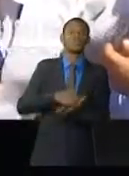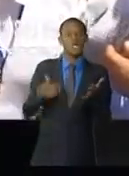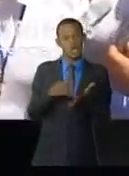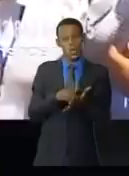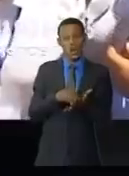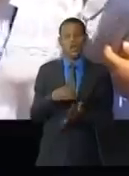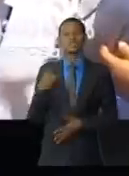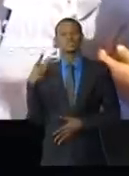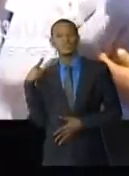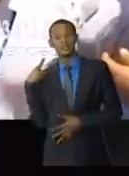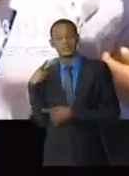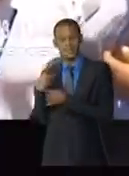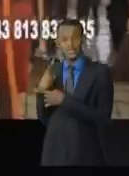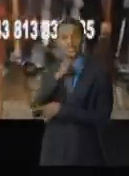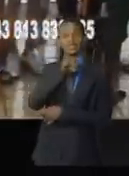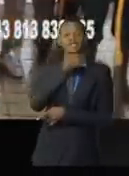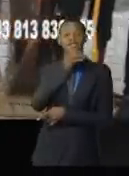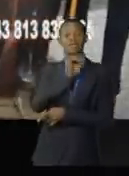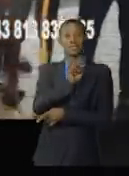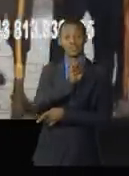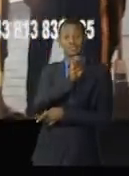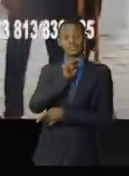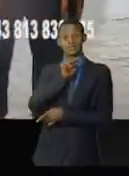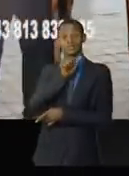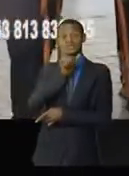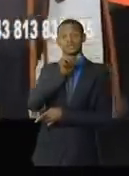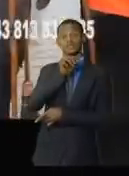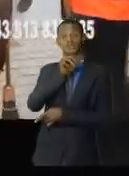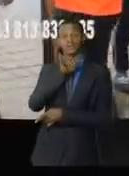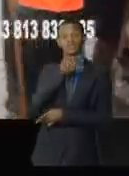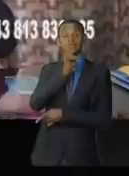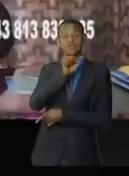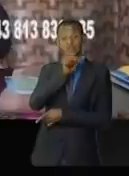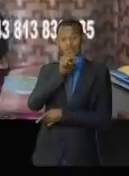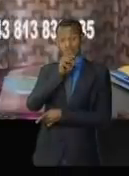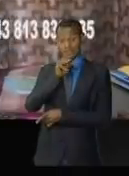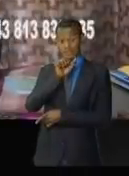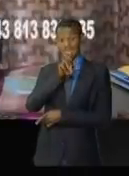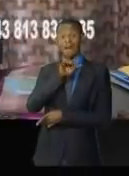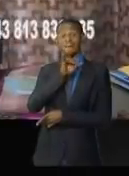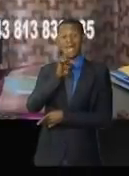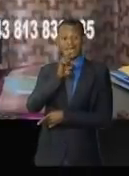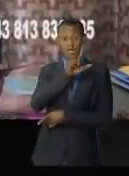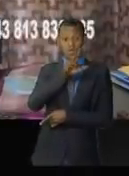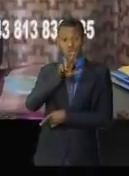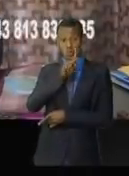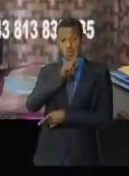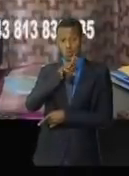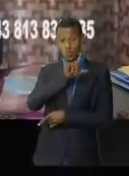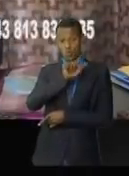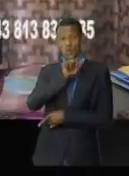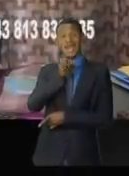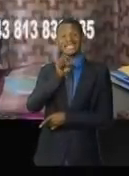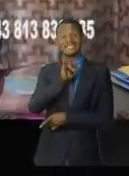ces jeunes pour une dernière chance à reprendre la raison en se faisant identifier. Et je lance aussi un message fort à